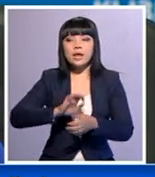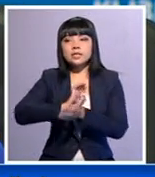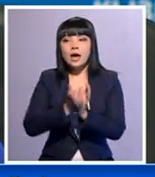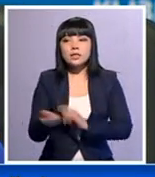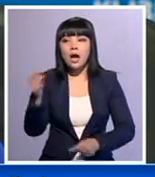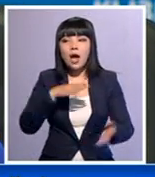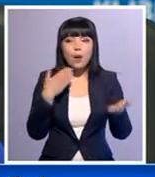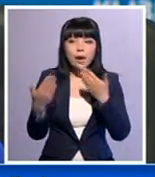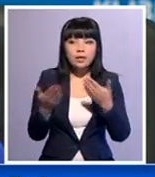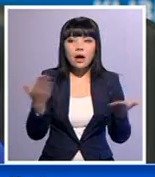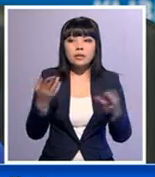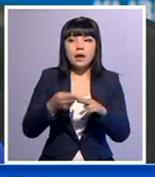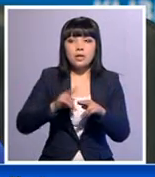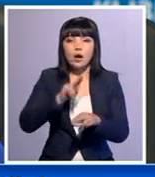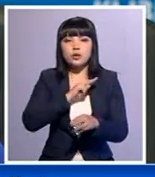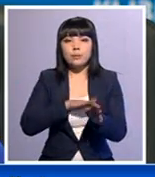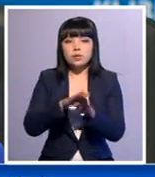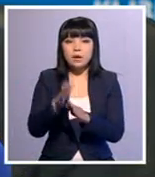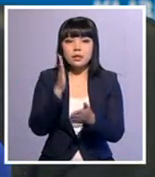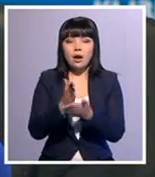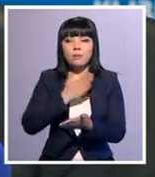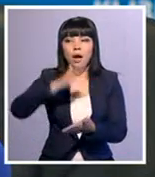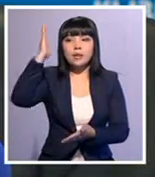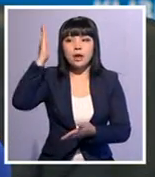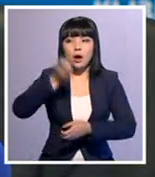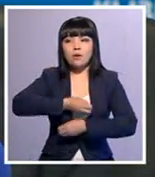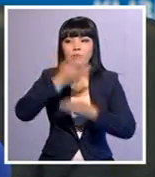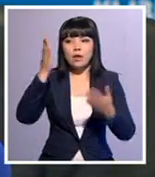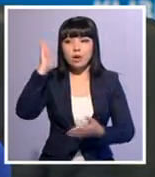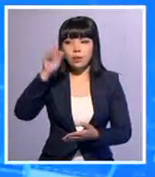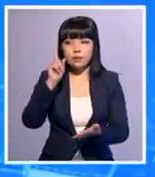тығыз қарым-қатынас жасасақ, біздің келешегіміз өте жақсы болады.